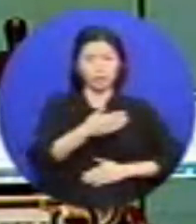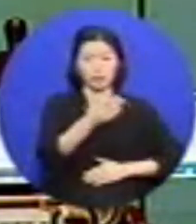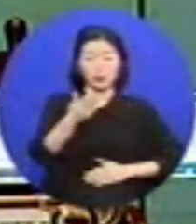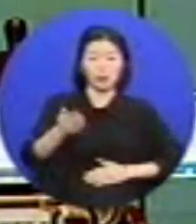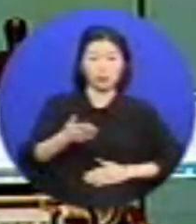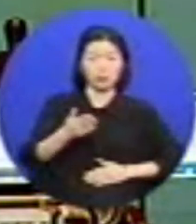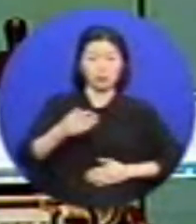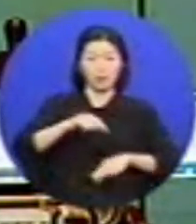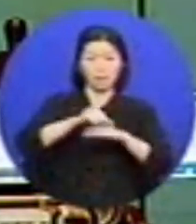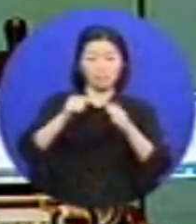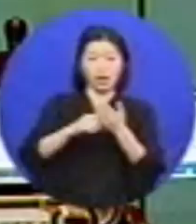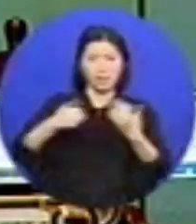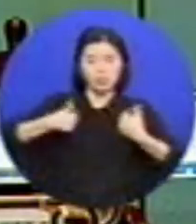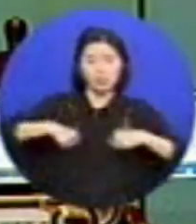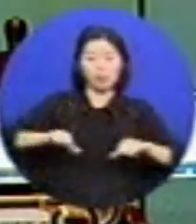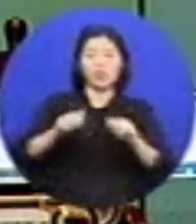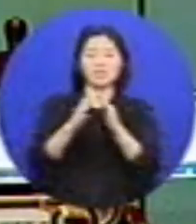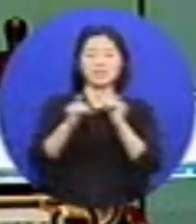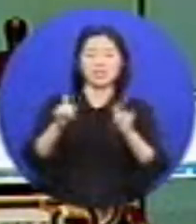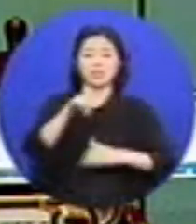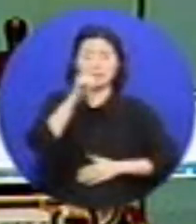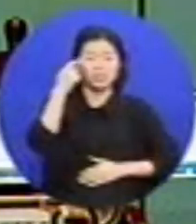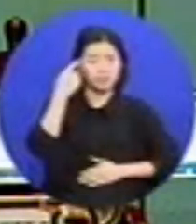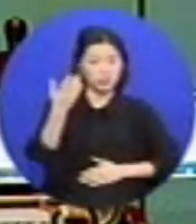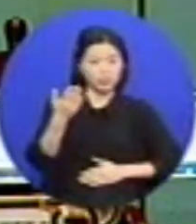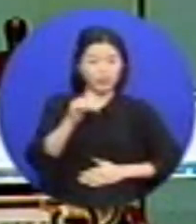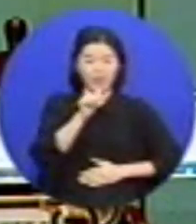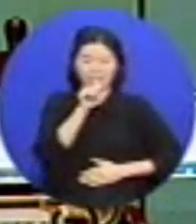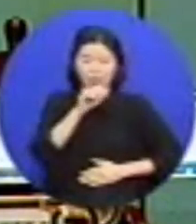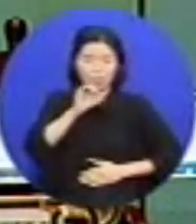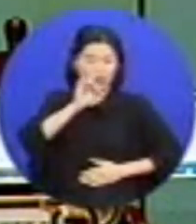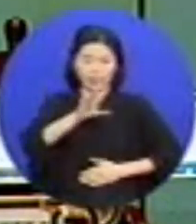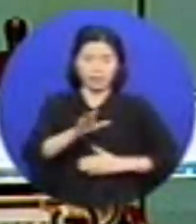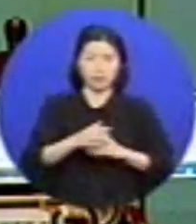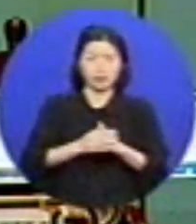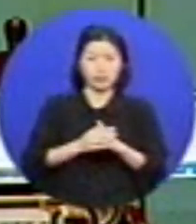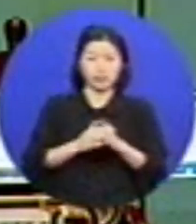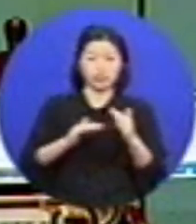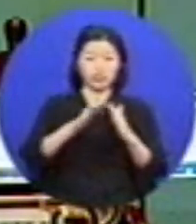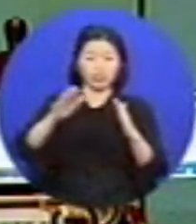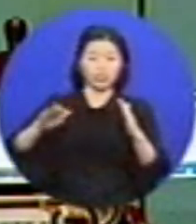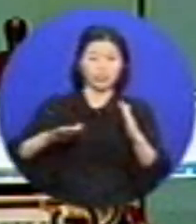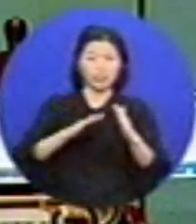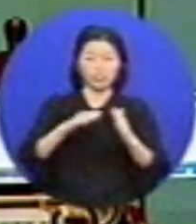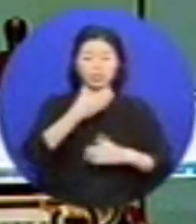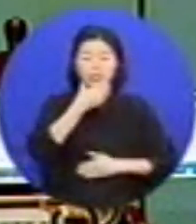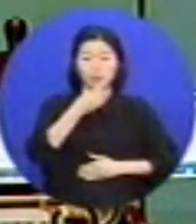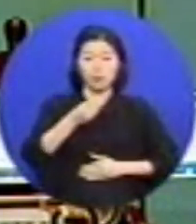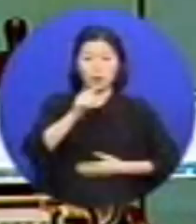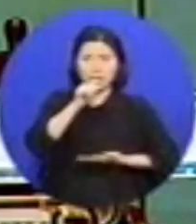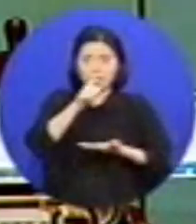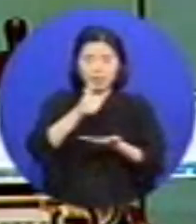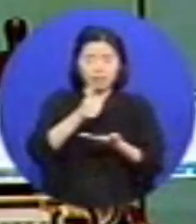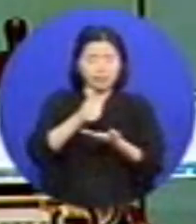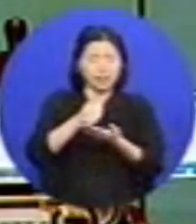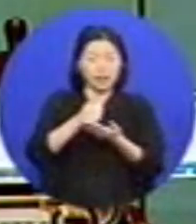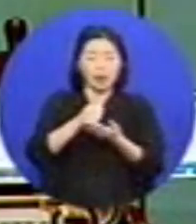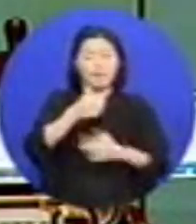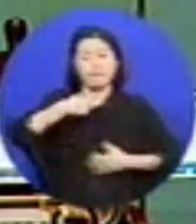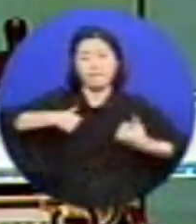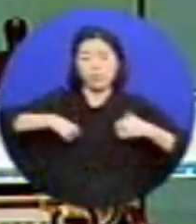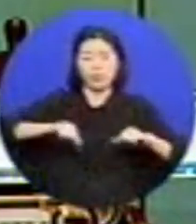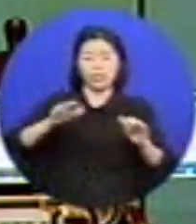포기하신 분이 있습니까? 절대로 그러면 안 됩니다. 가정의 행복 절대 포기하면 안 됩니다. 그것은